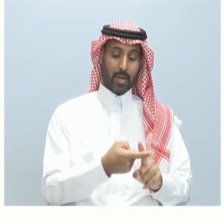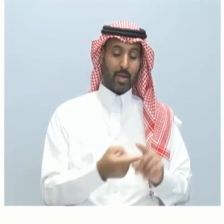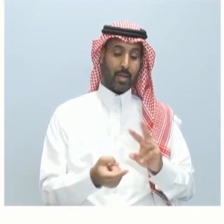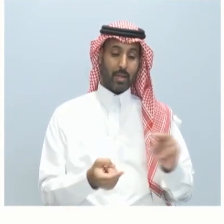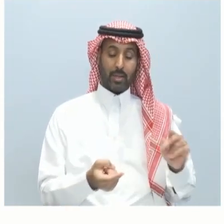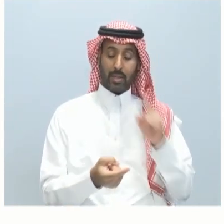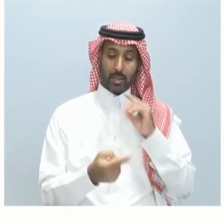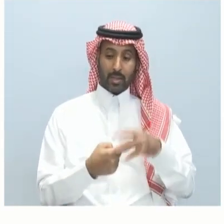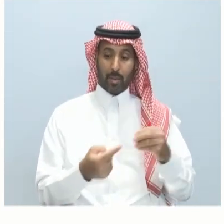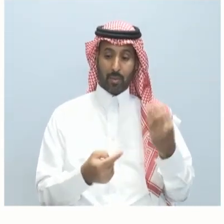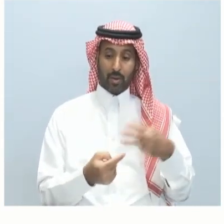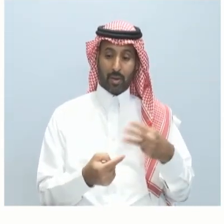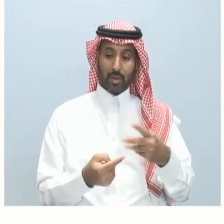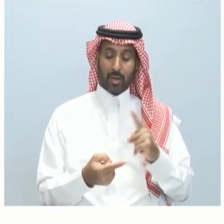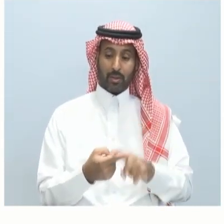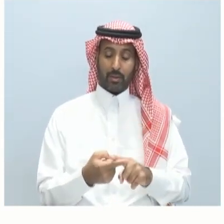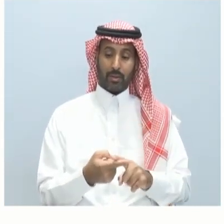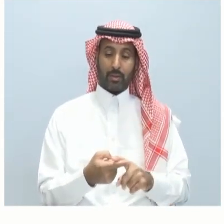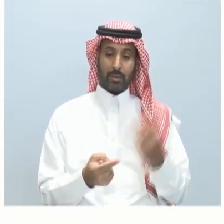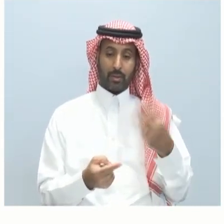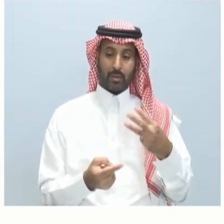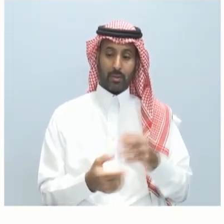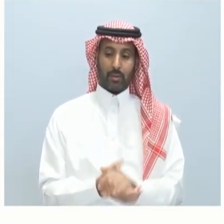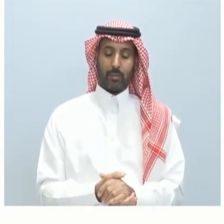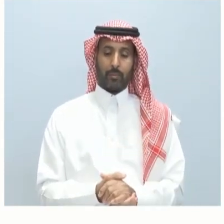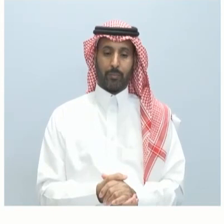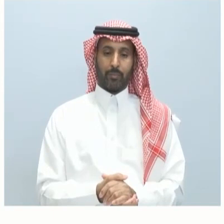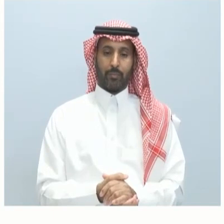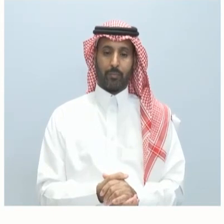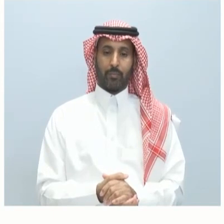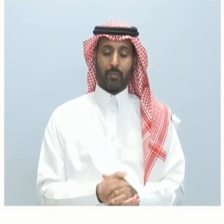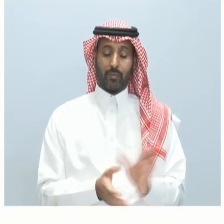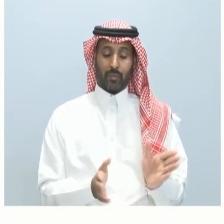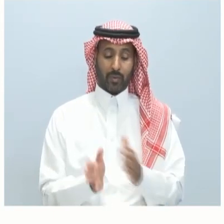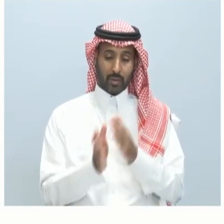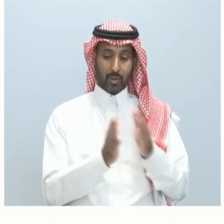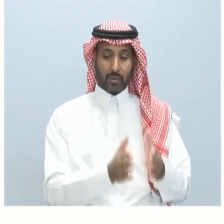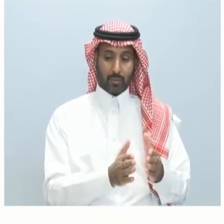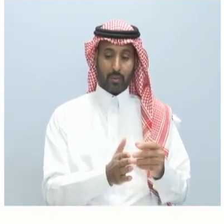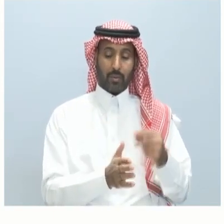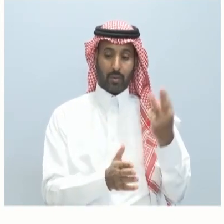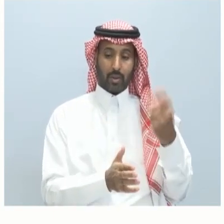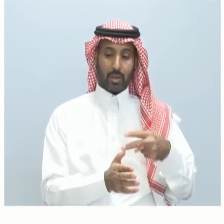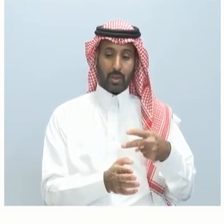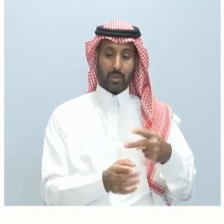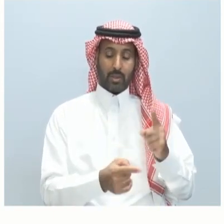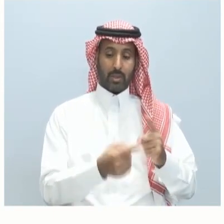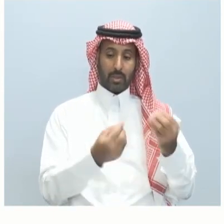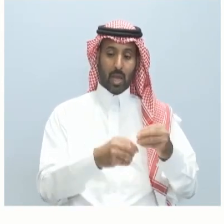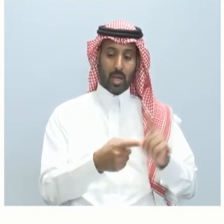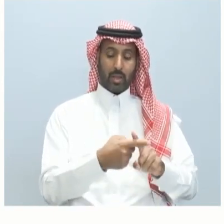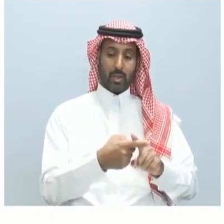الجمعي لسالب 33 وهو العدد 33 اذا في الطرف الايسر 23 مضافا اليها